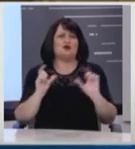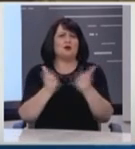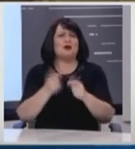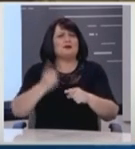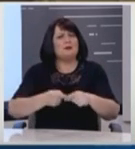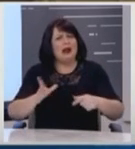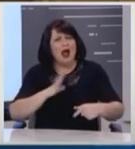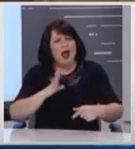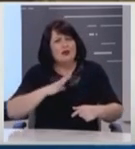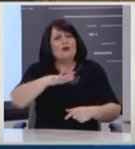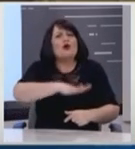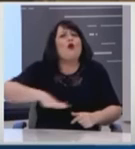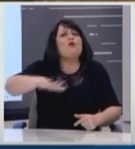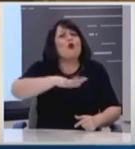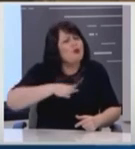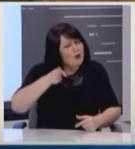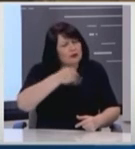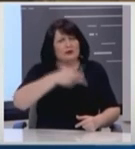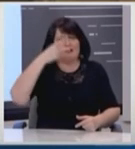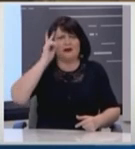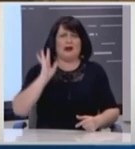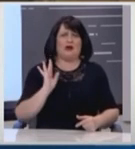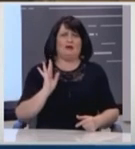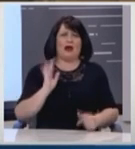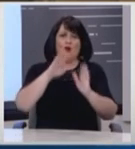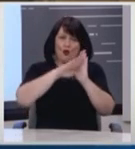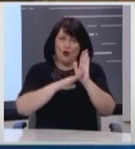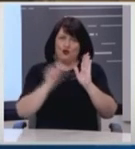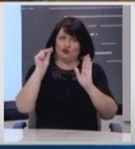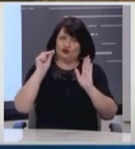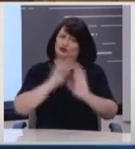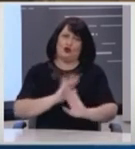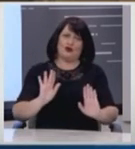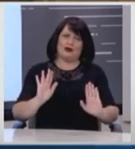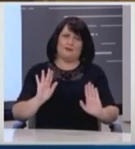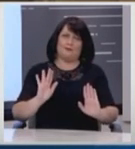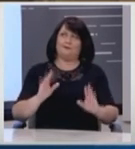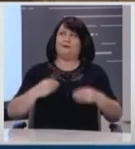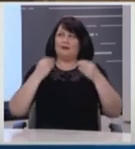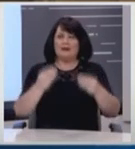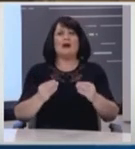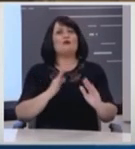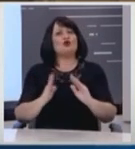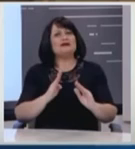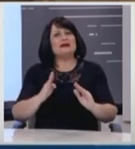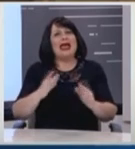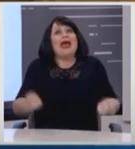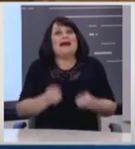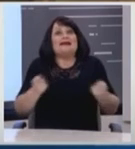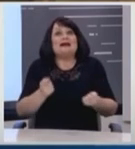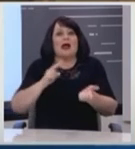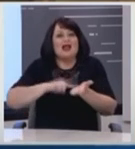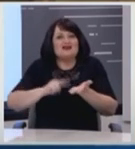οικογενειών σε όλες τις περιοχές του νησιού χωρίς όρους και δεσμεύσεις. εξασφάλιση των εργασιακών,